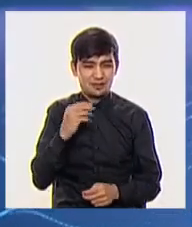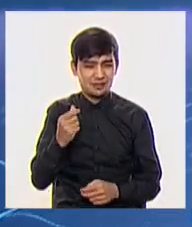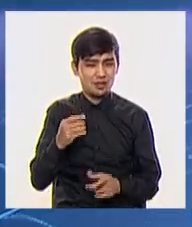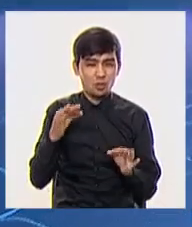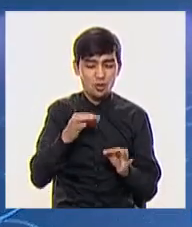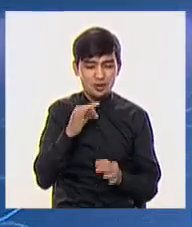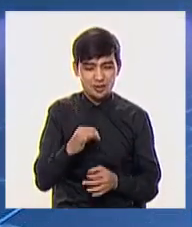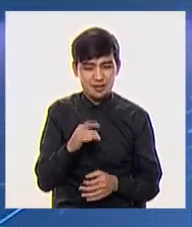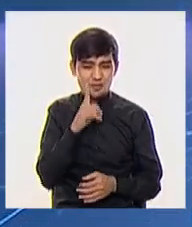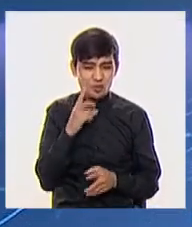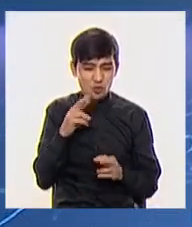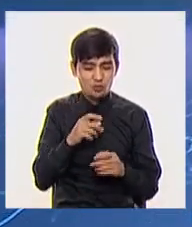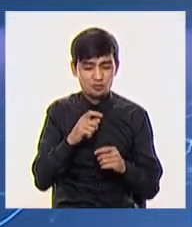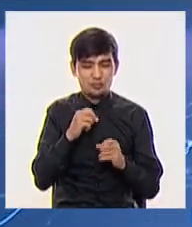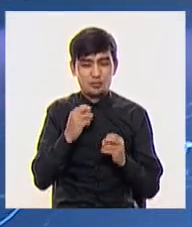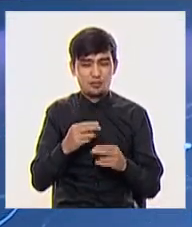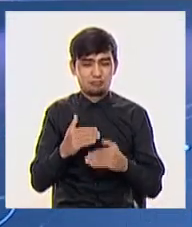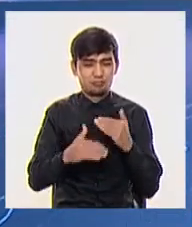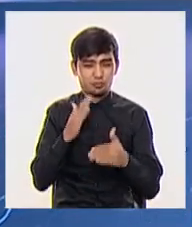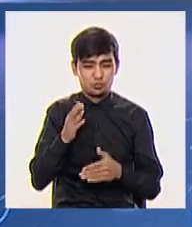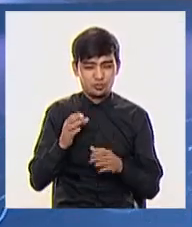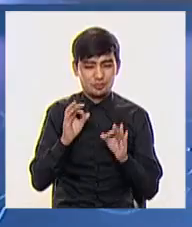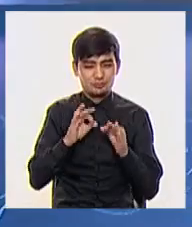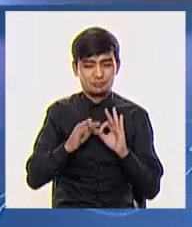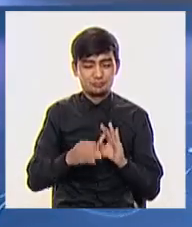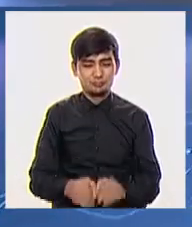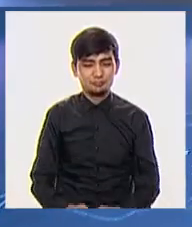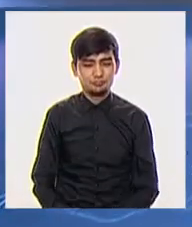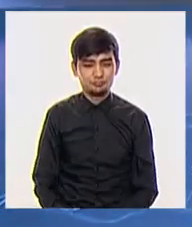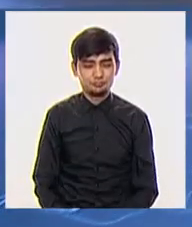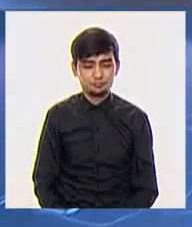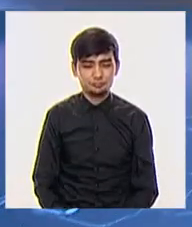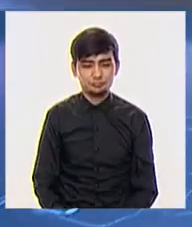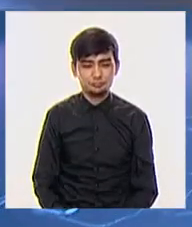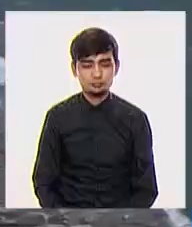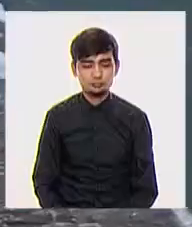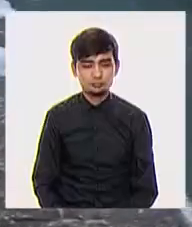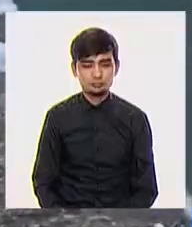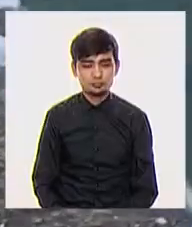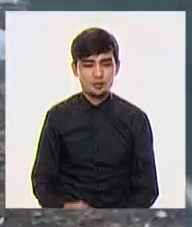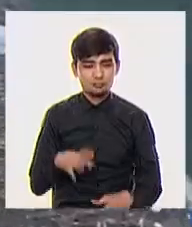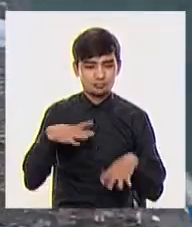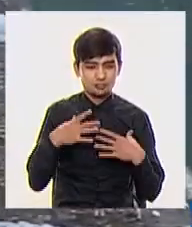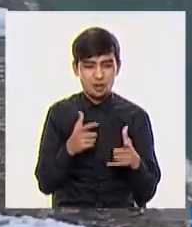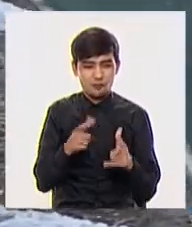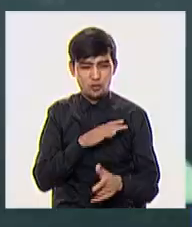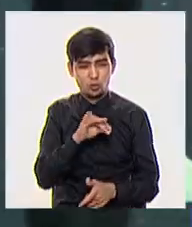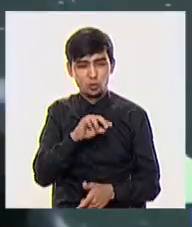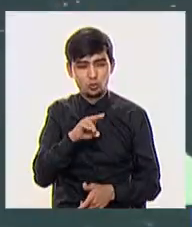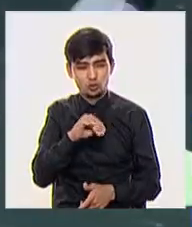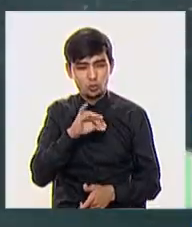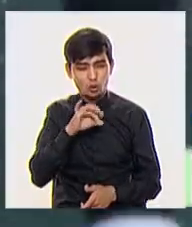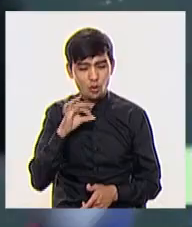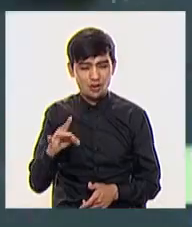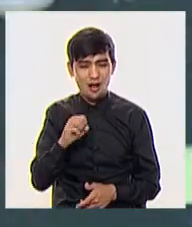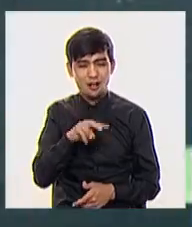успеха юные дарования индира каким его расскажет подробнее подготовка юниоров футбольного клуба